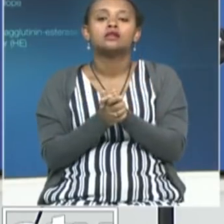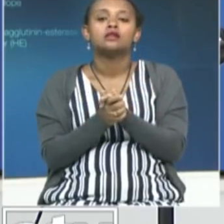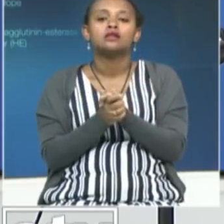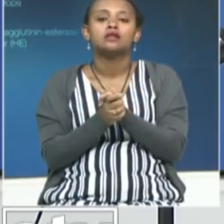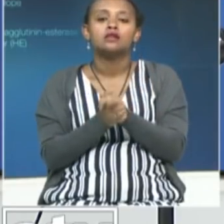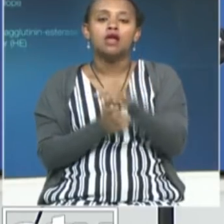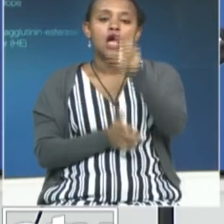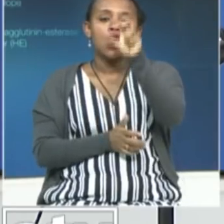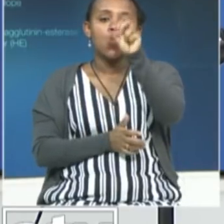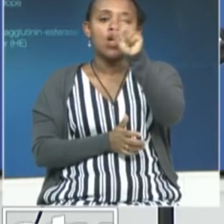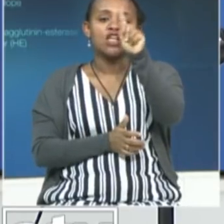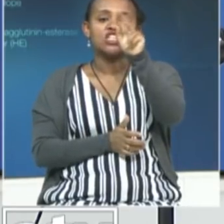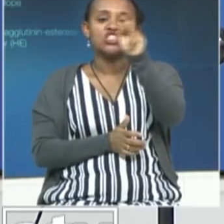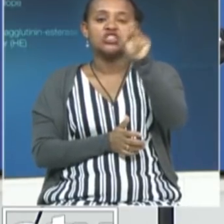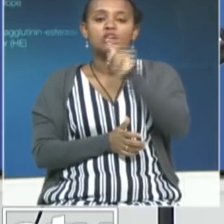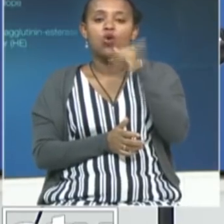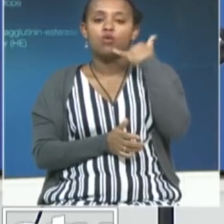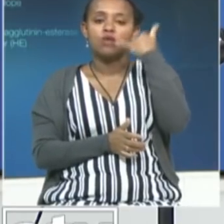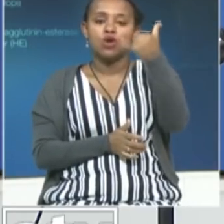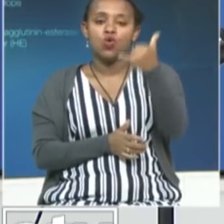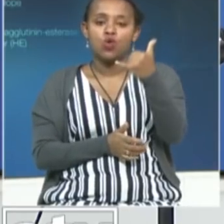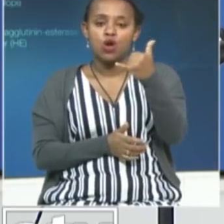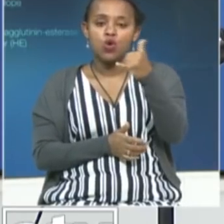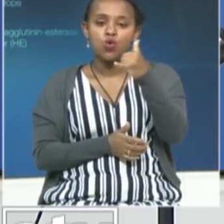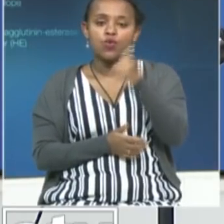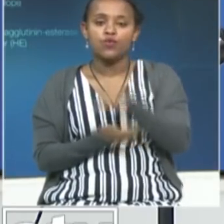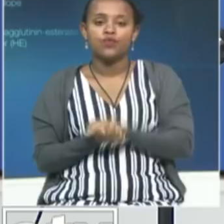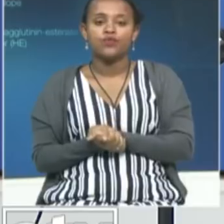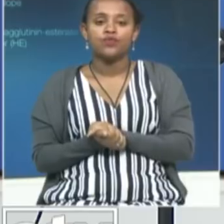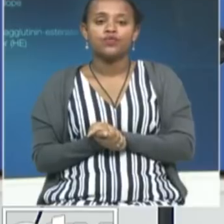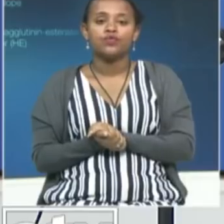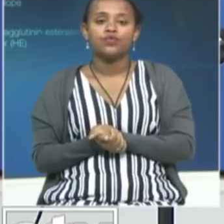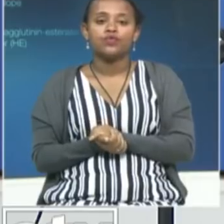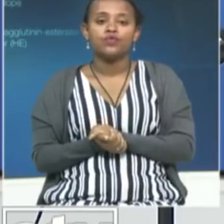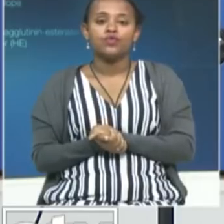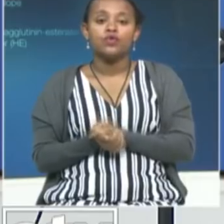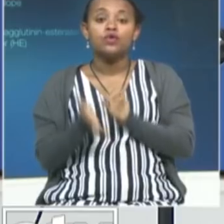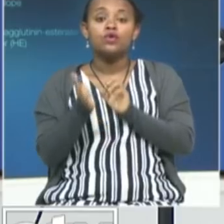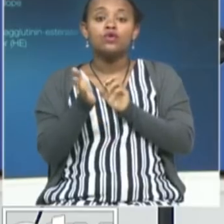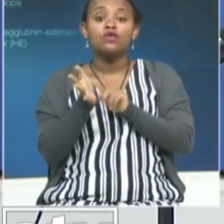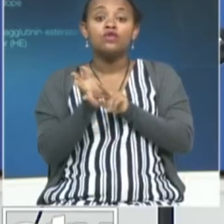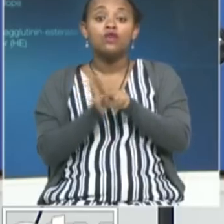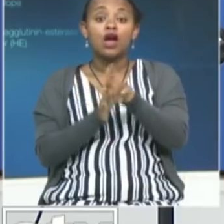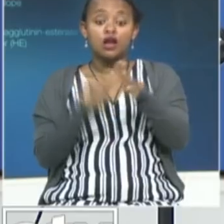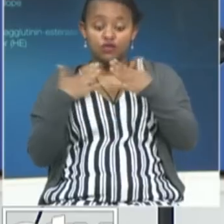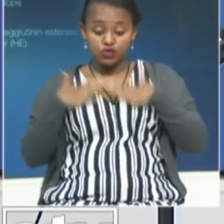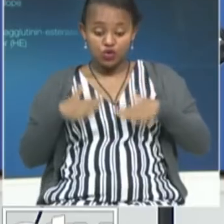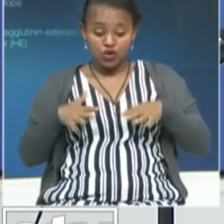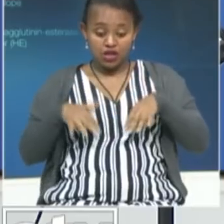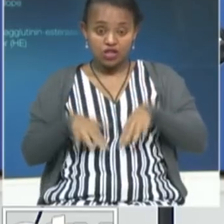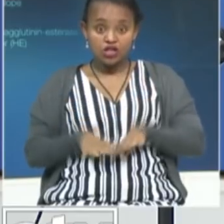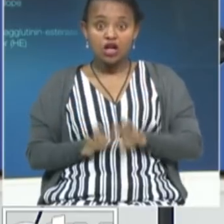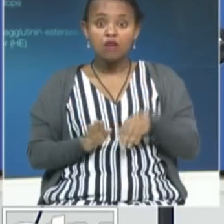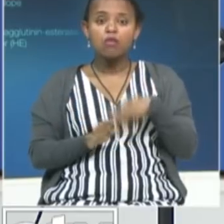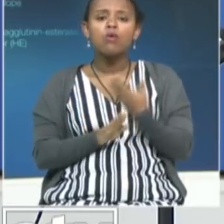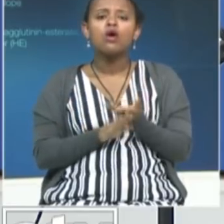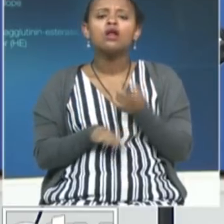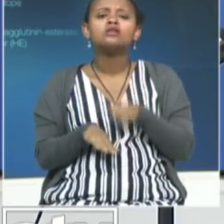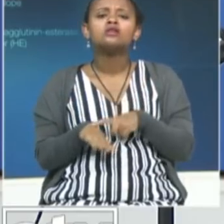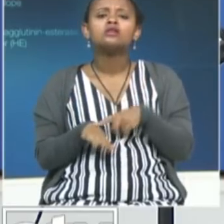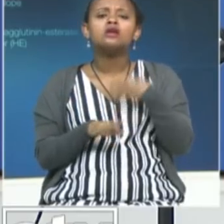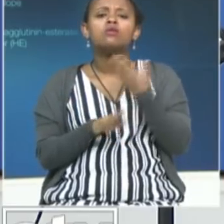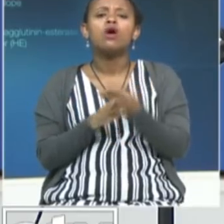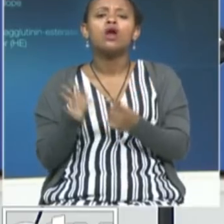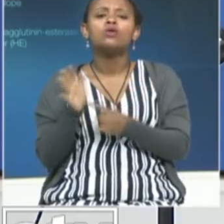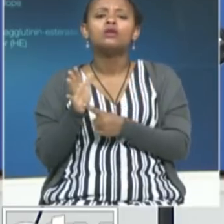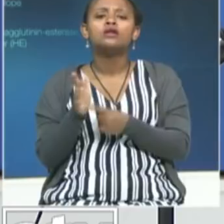እሺ፣ ከወንጂ። እሺ፣ ጥያቄ። ቫይረሱ ሰውነታችን ከገባ በኋላ ከስንት ጊዜ በኋላ ነው